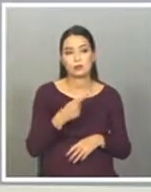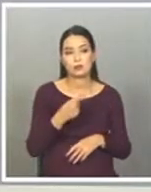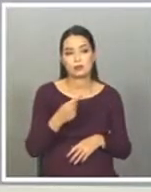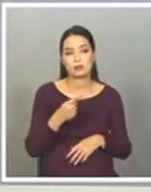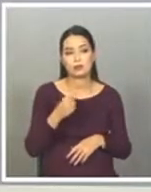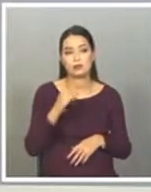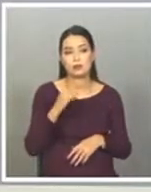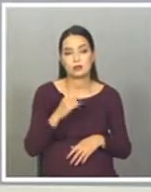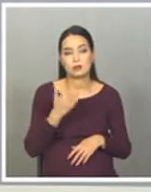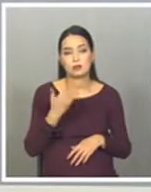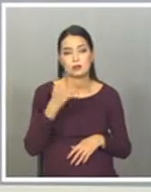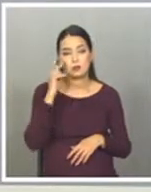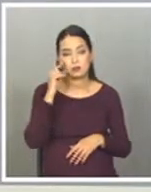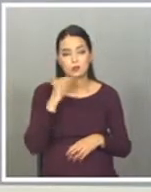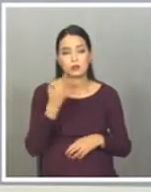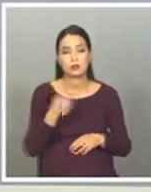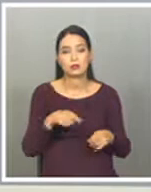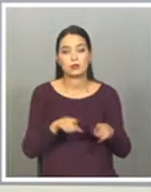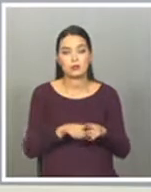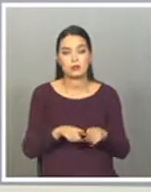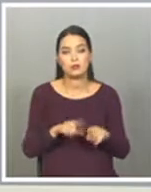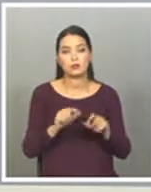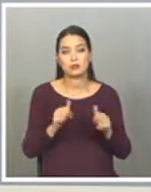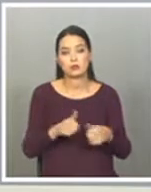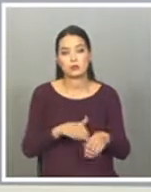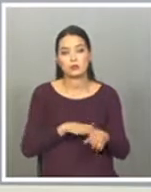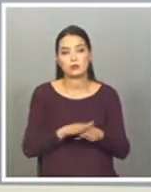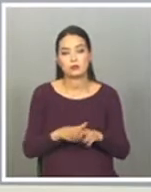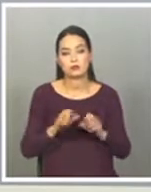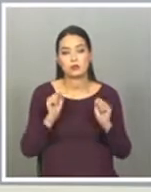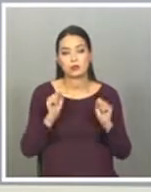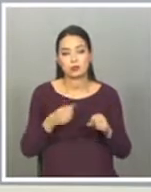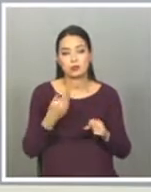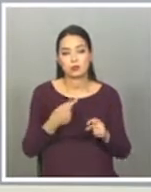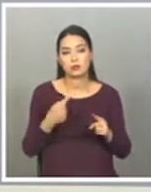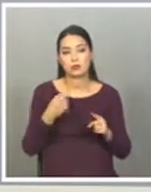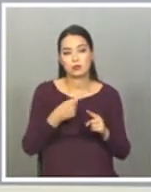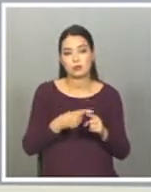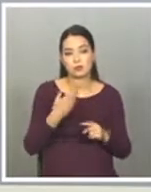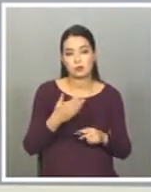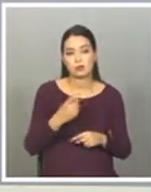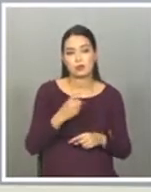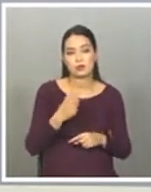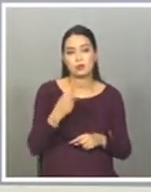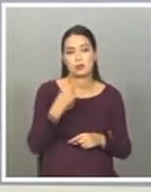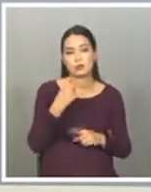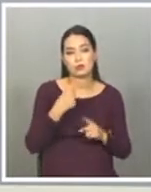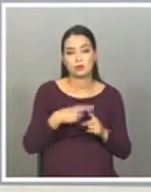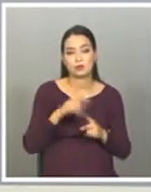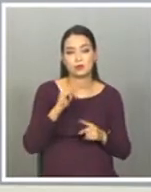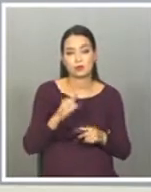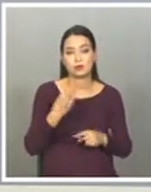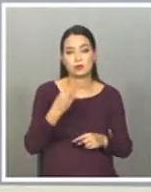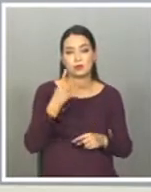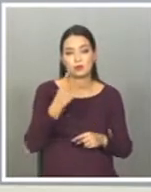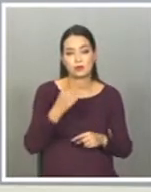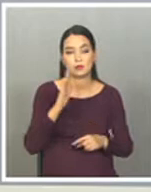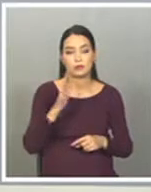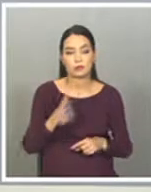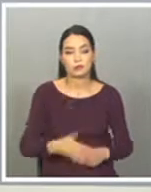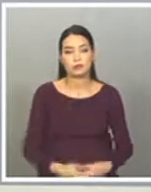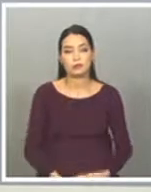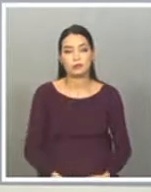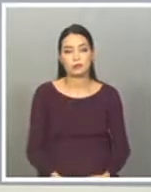түрде жіктеуге болады. Яғни қосылған x-тің 2-ден 1 дәрісі қосылған y-тің 2-ден 1 дәрісі.